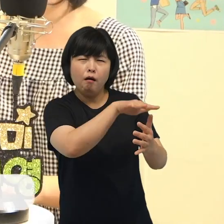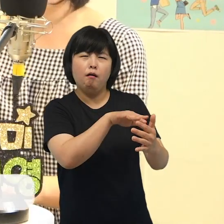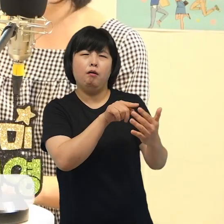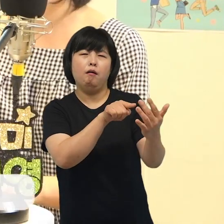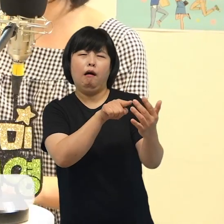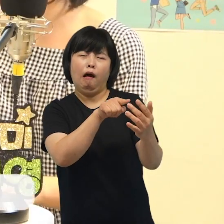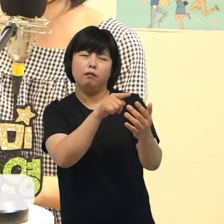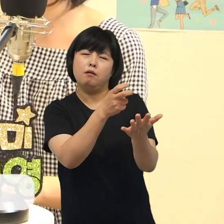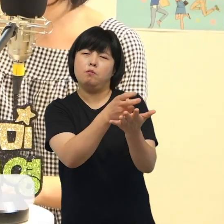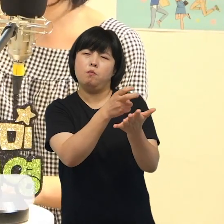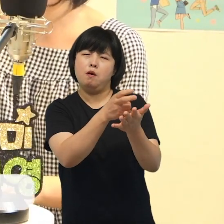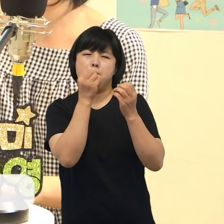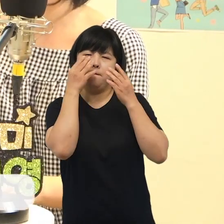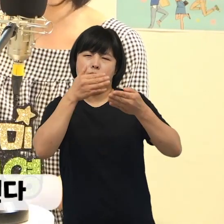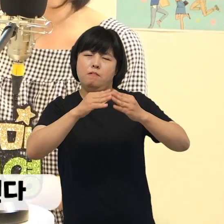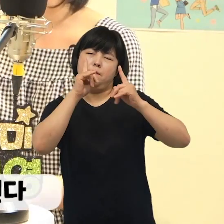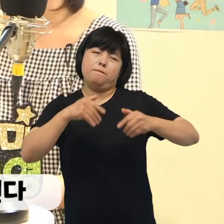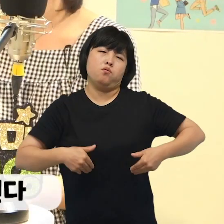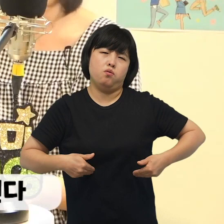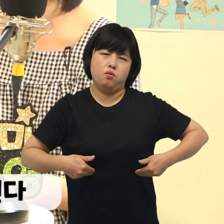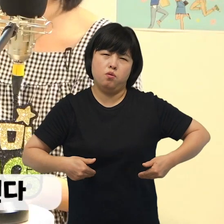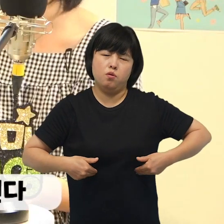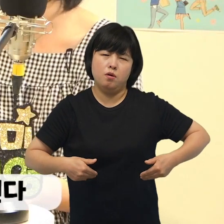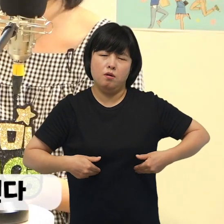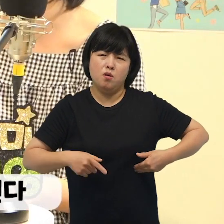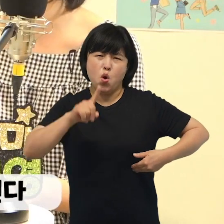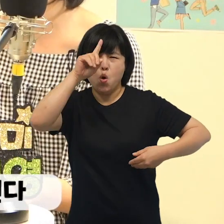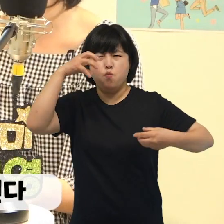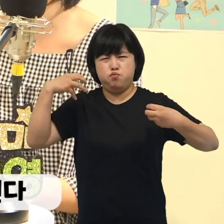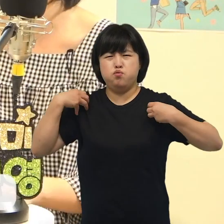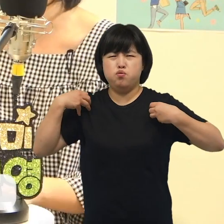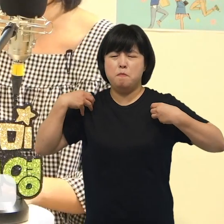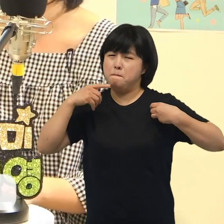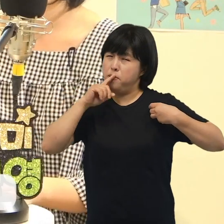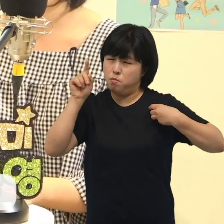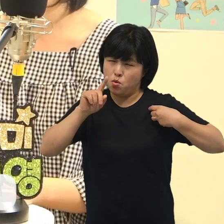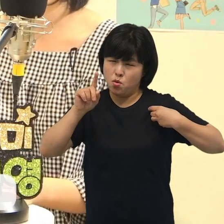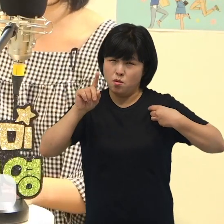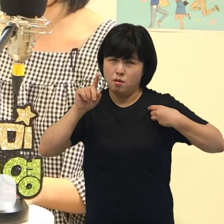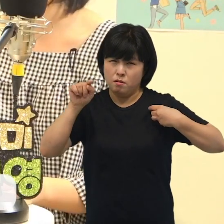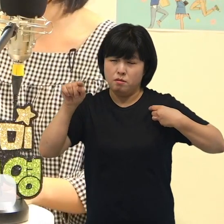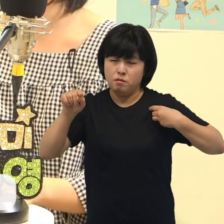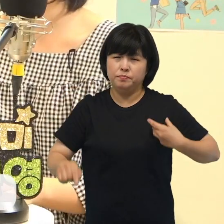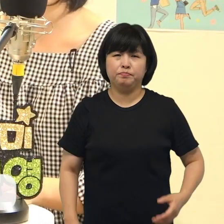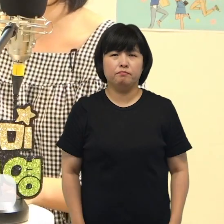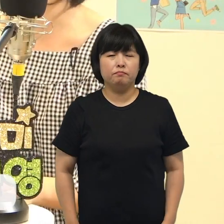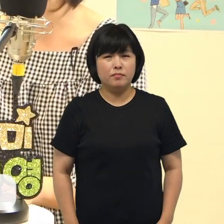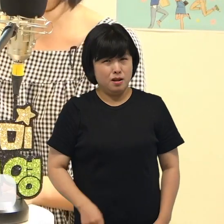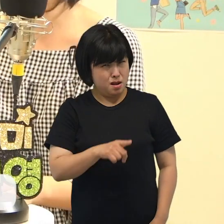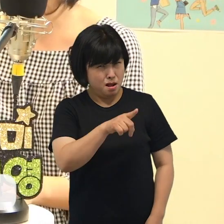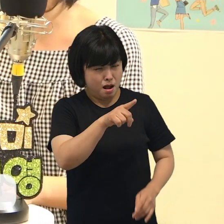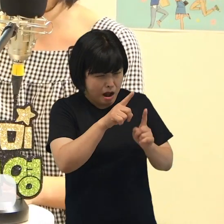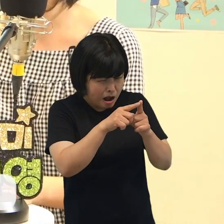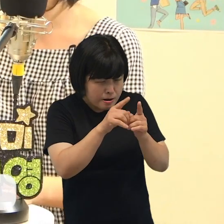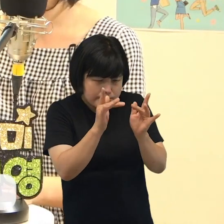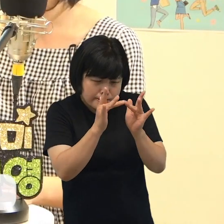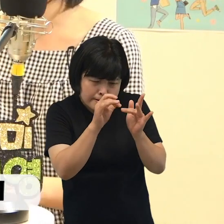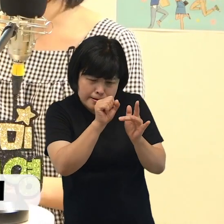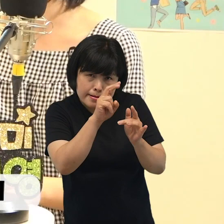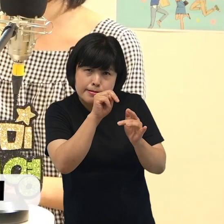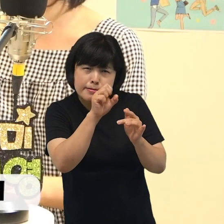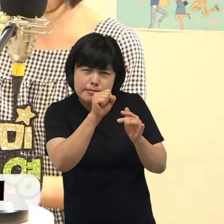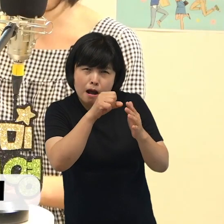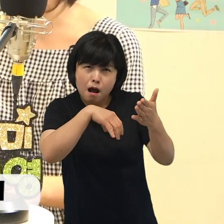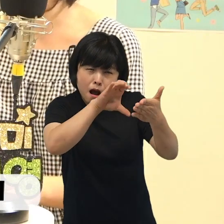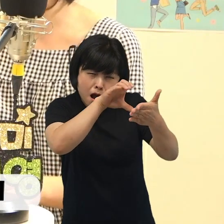그래서 그런 사람들을 대상으로 이제 제도적으로 복지를 해줘야 된다. 이런 말이 또 정부에서 나와서